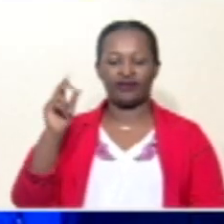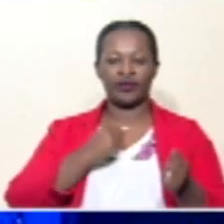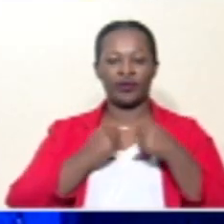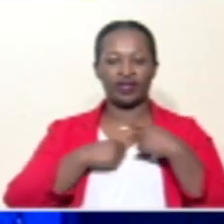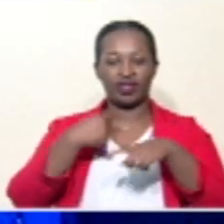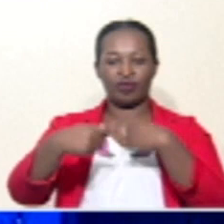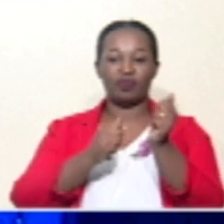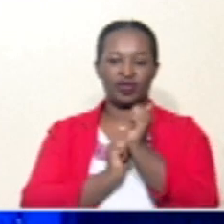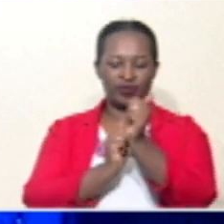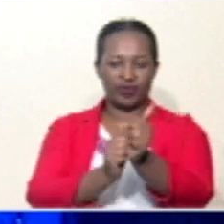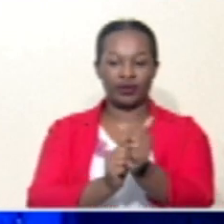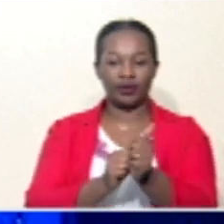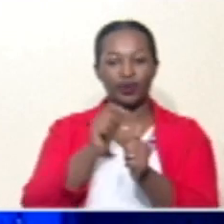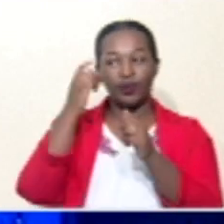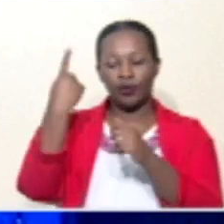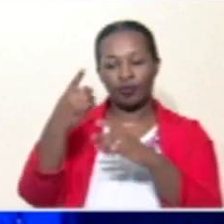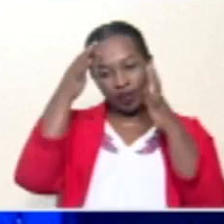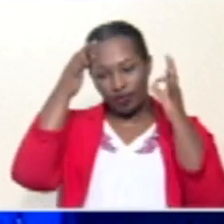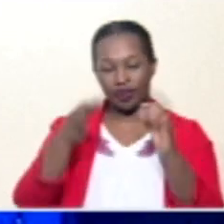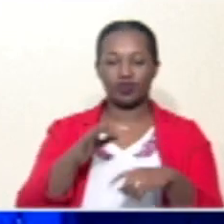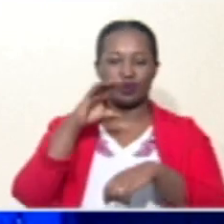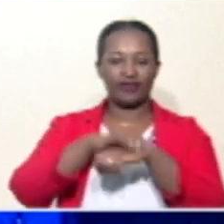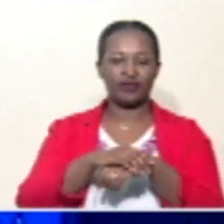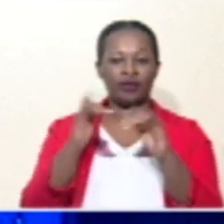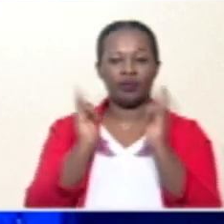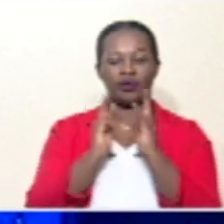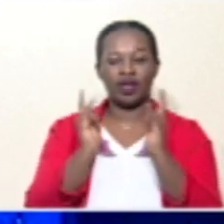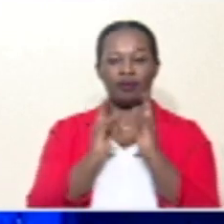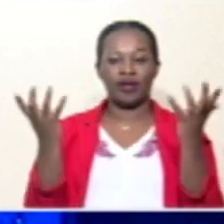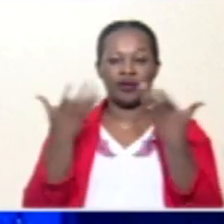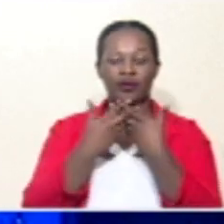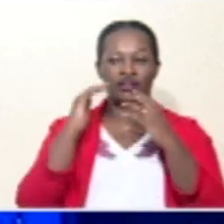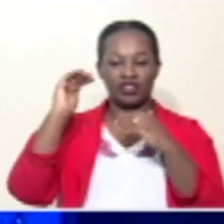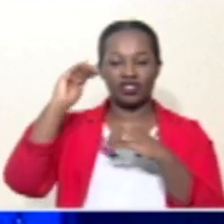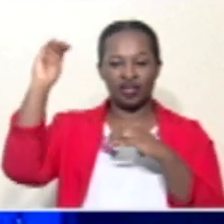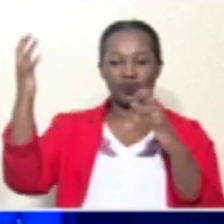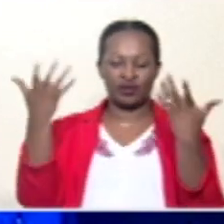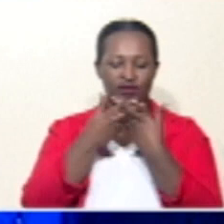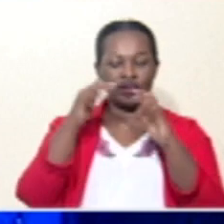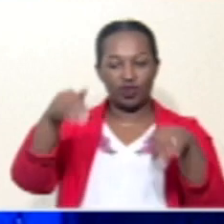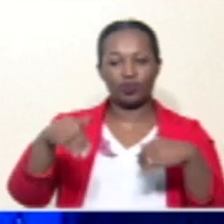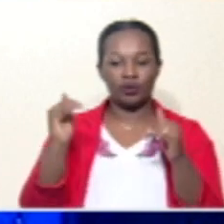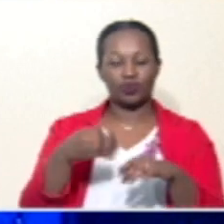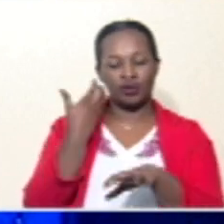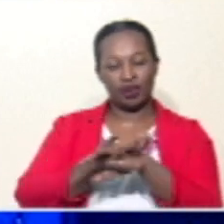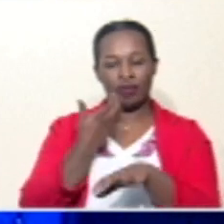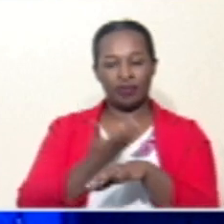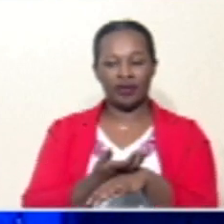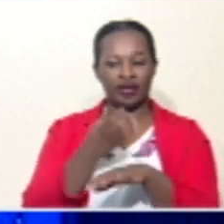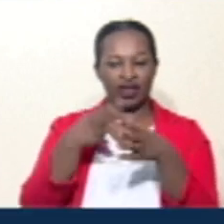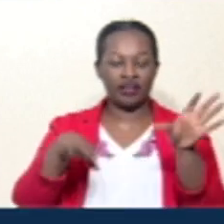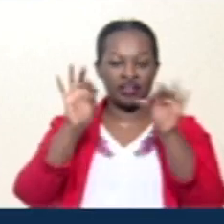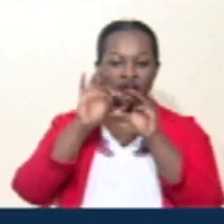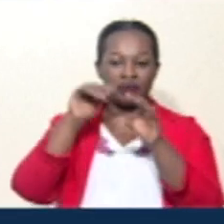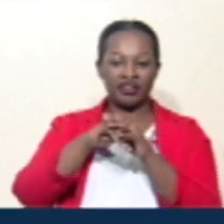akomeje gukurikira umwe mu myanzuro yafatiwe mu nama yahuje inzego zifitanye isano n'ubucukuzi bw'amabuye y'agaciro mu ntara